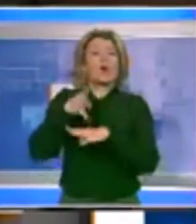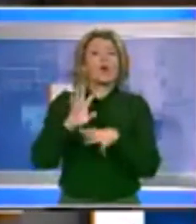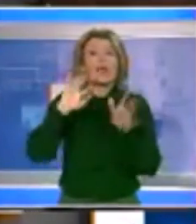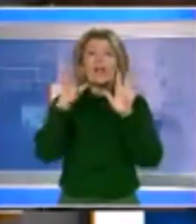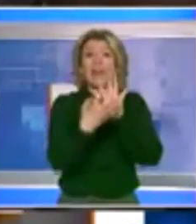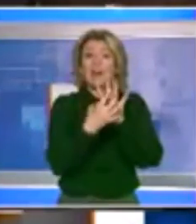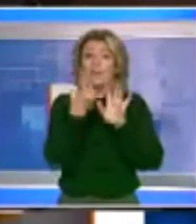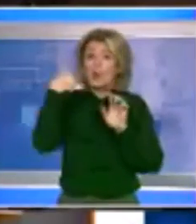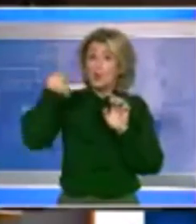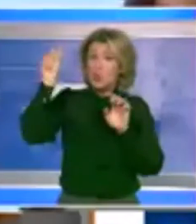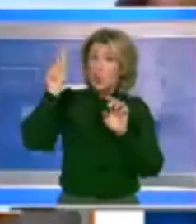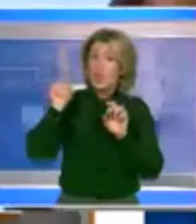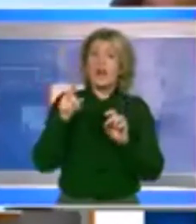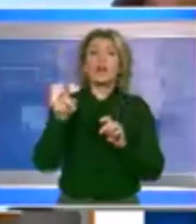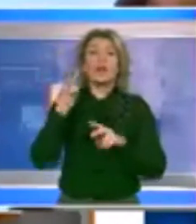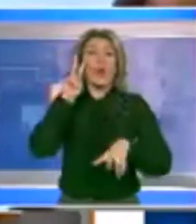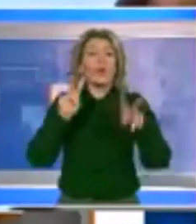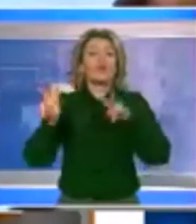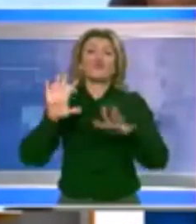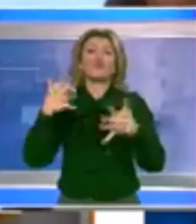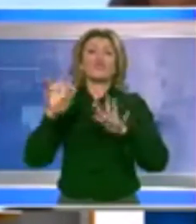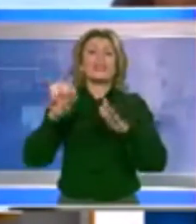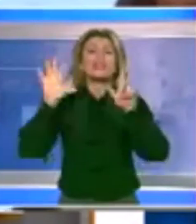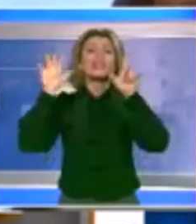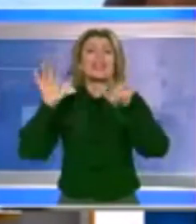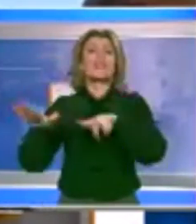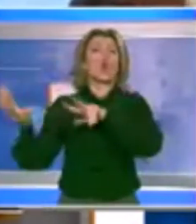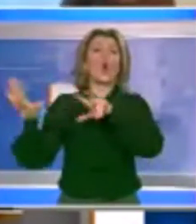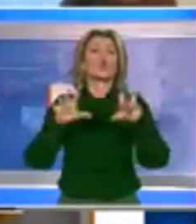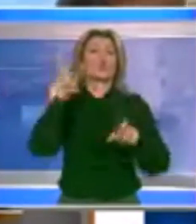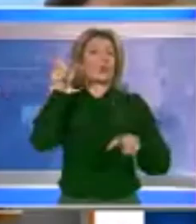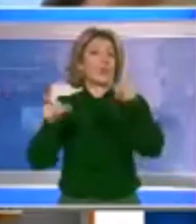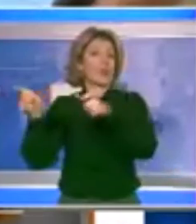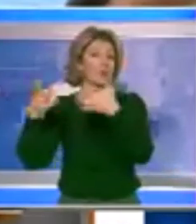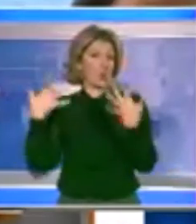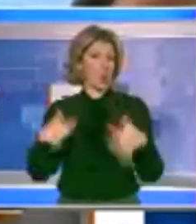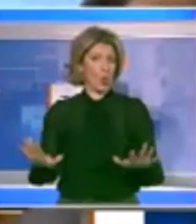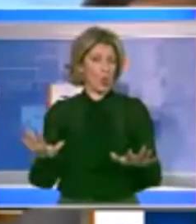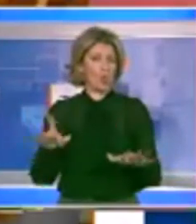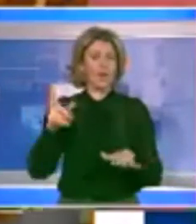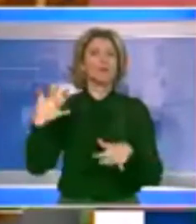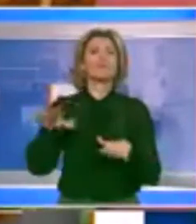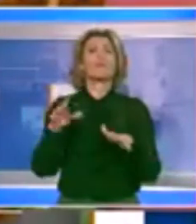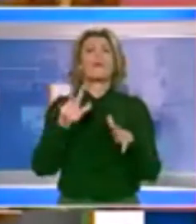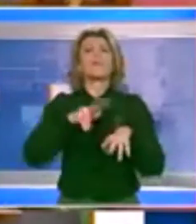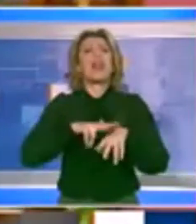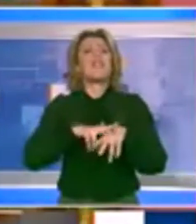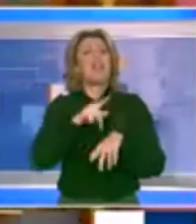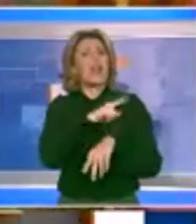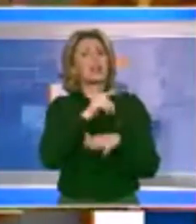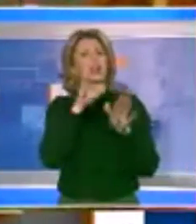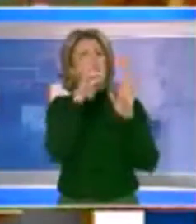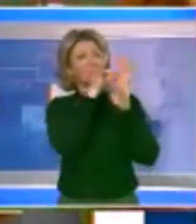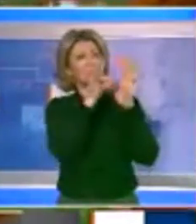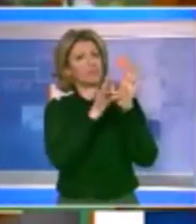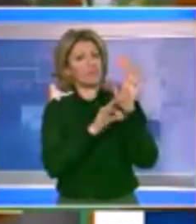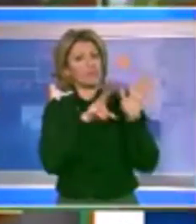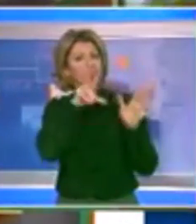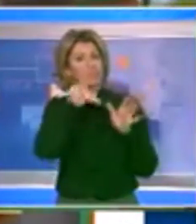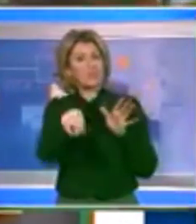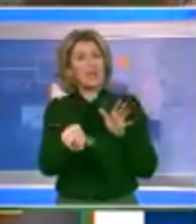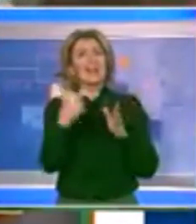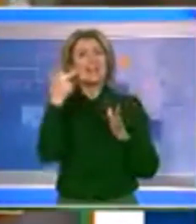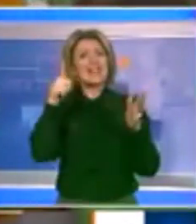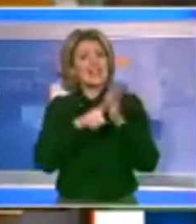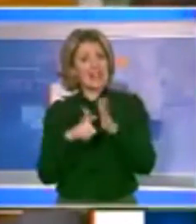provincia di matera sono state controllate circa 7.800 persone il punto lo ha fatto il prefetto sante copponi nelle ultime tre